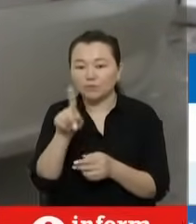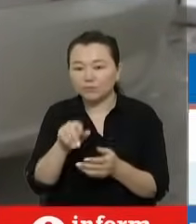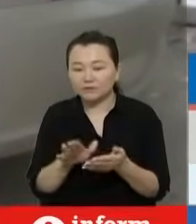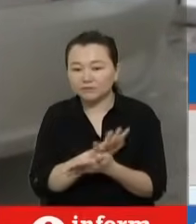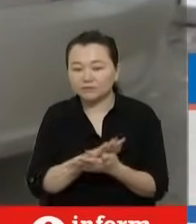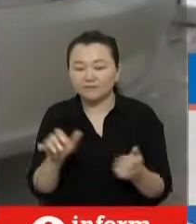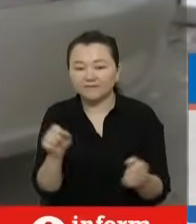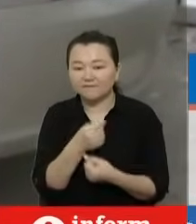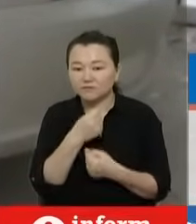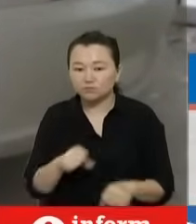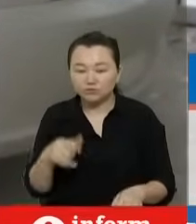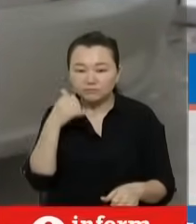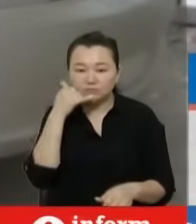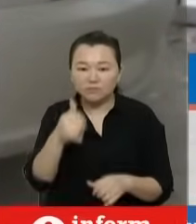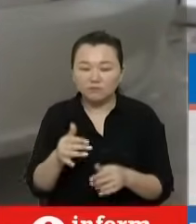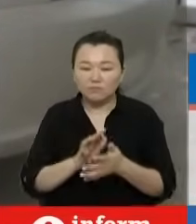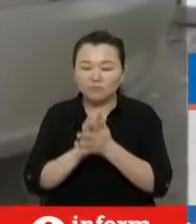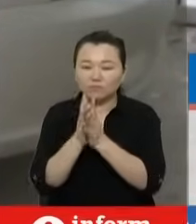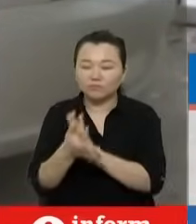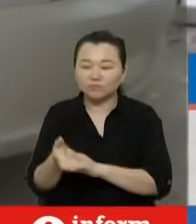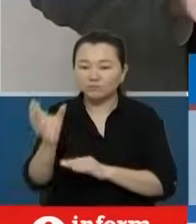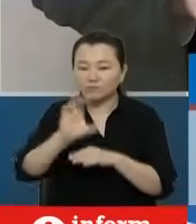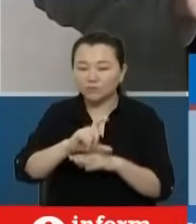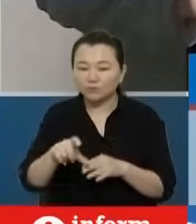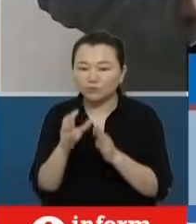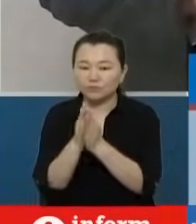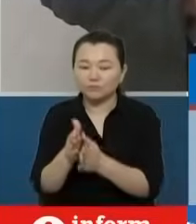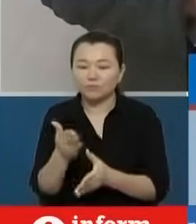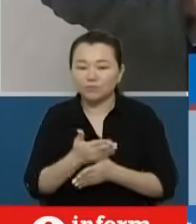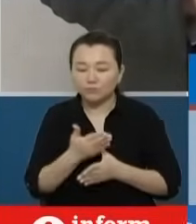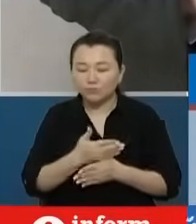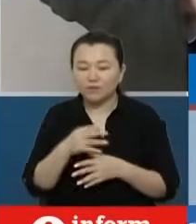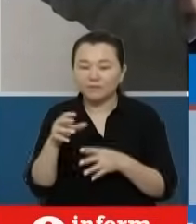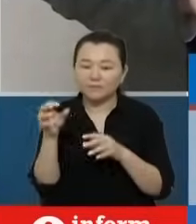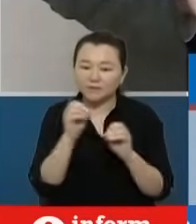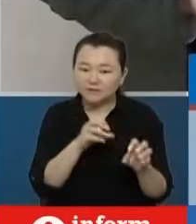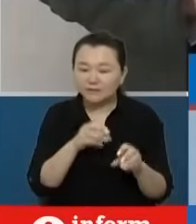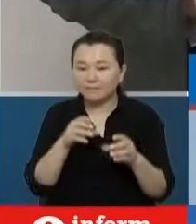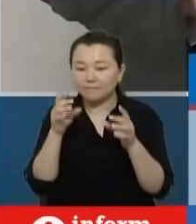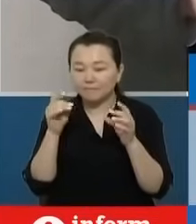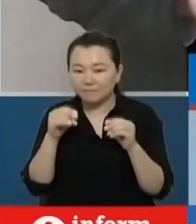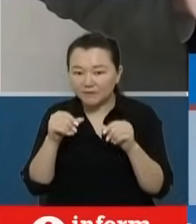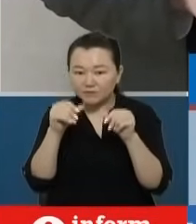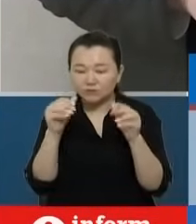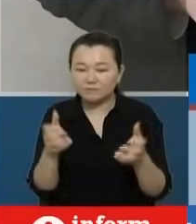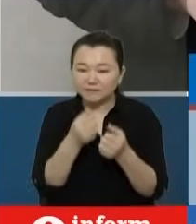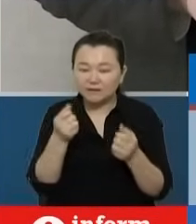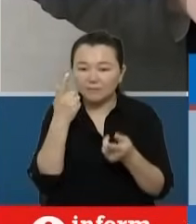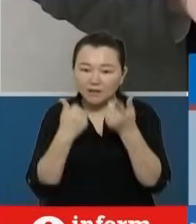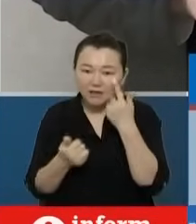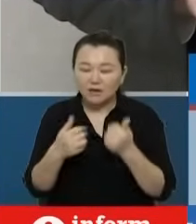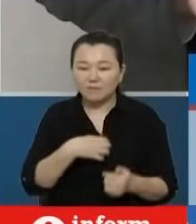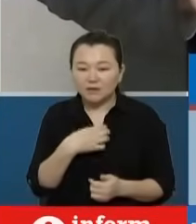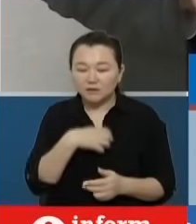практически невозможно. Линии были перегружены. Люди просили помощи подвести песок, отправить спасателей. Плакали, боялись